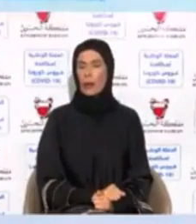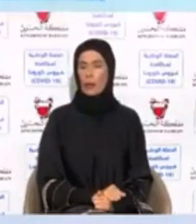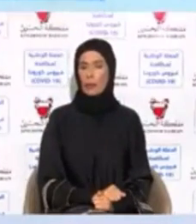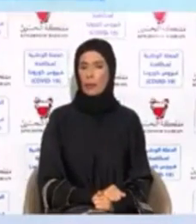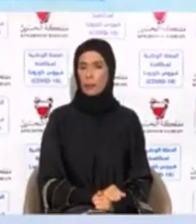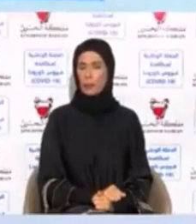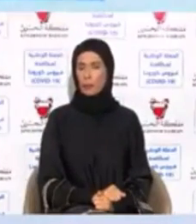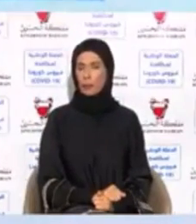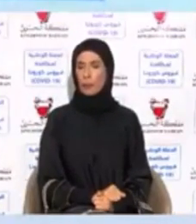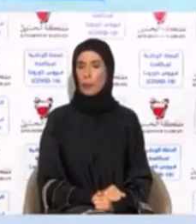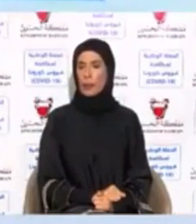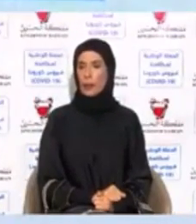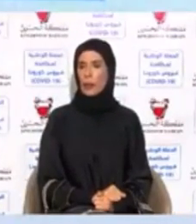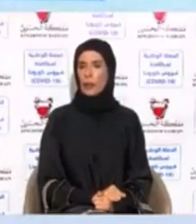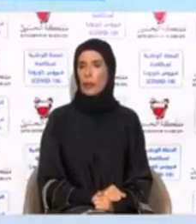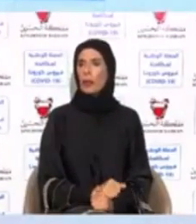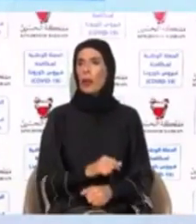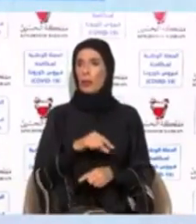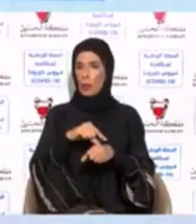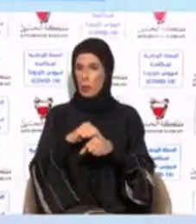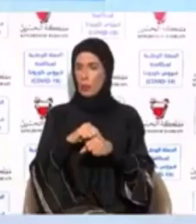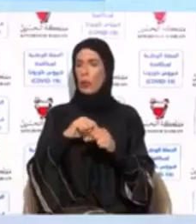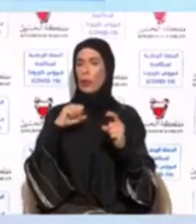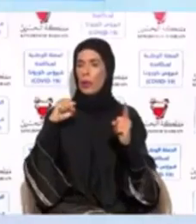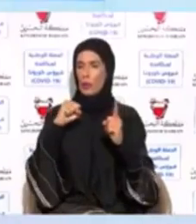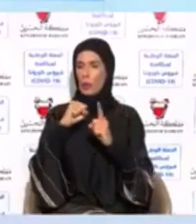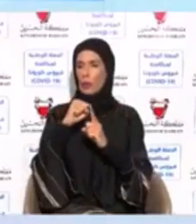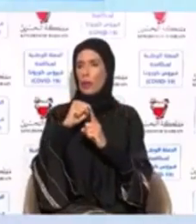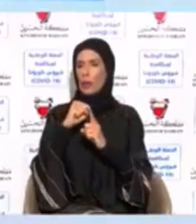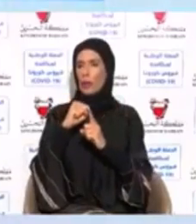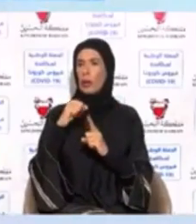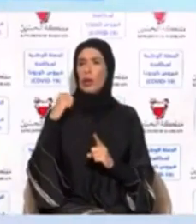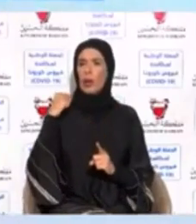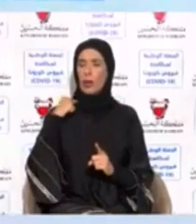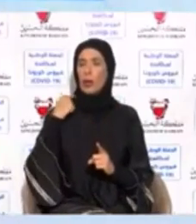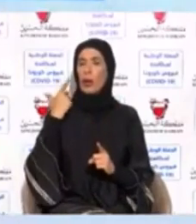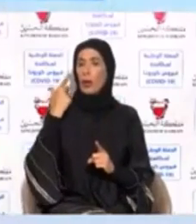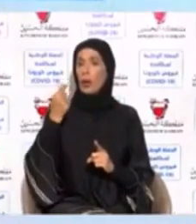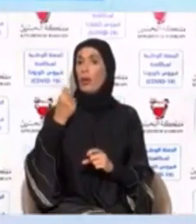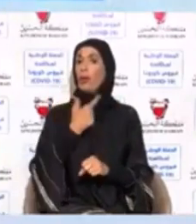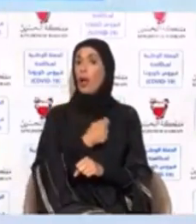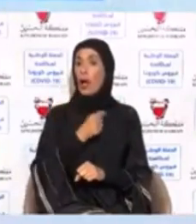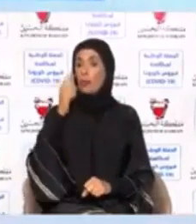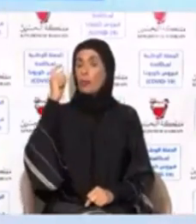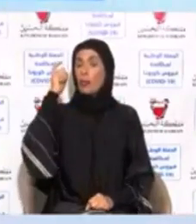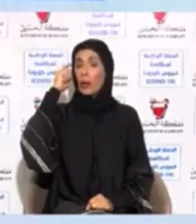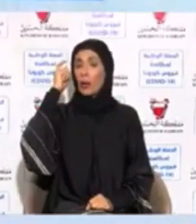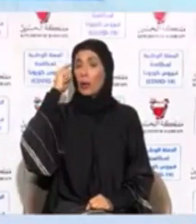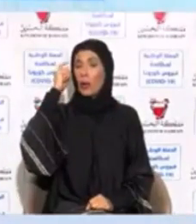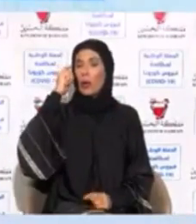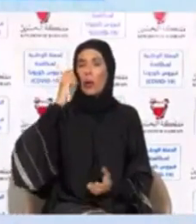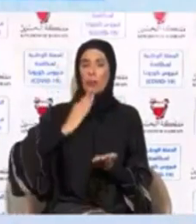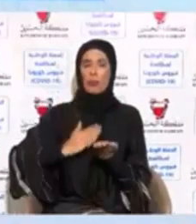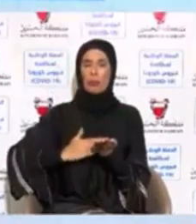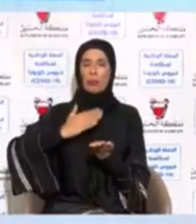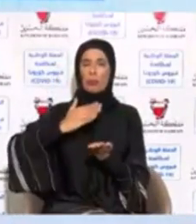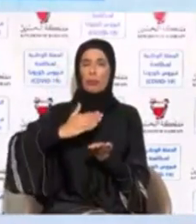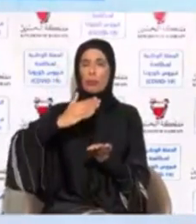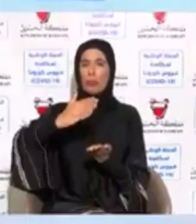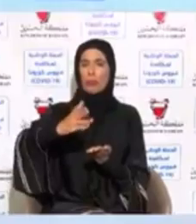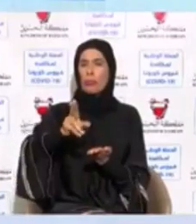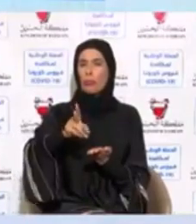تجريبها على الإنسان. أي إنسان مختص في علم اللقاحات يعلم علم اليقين بأن هناك مراحل